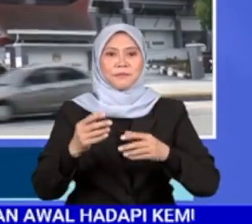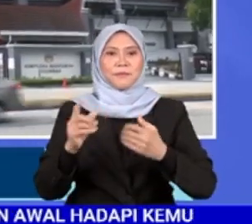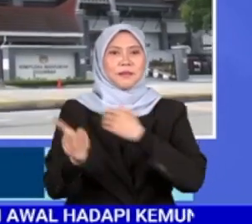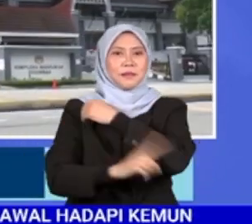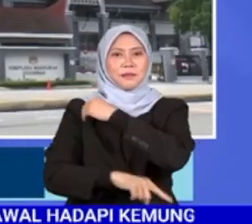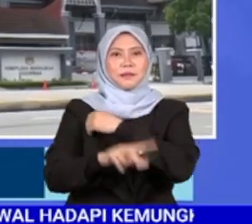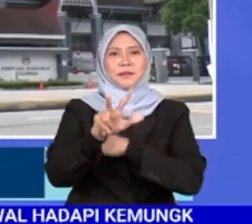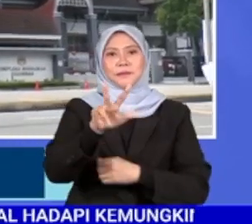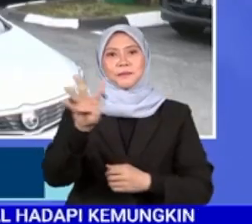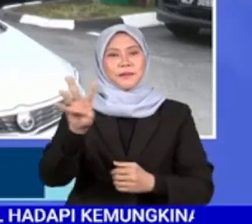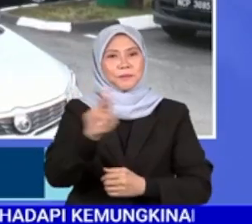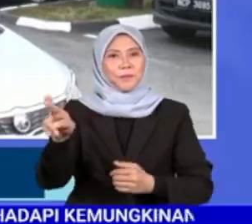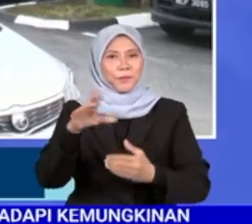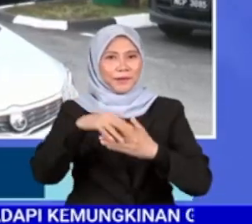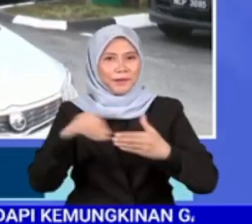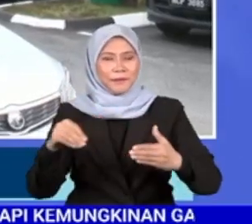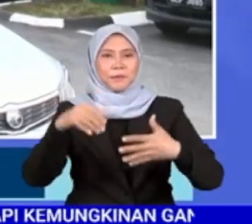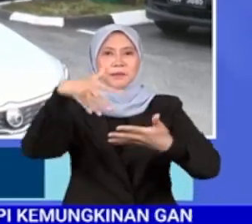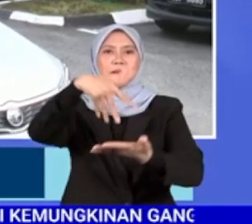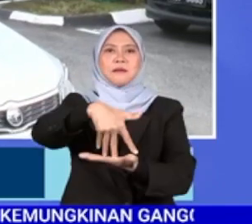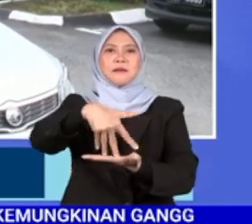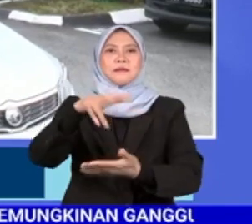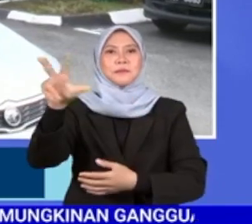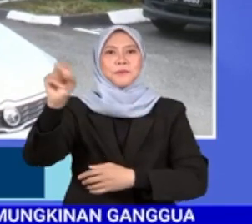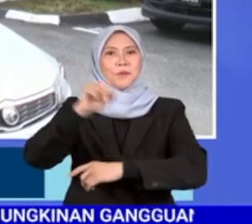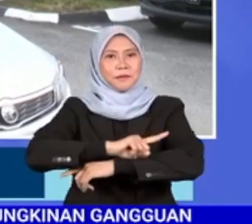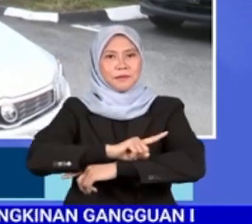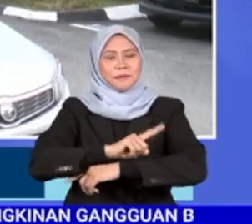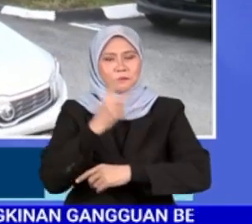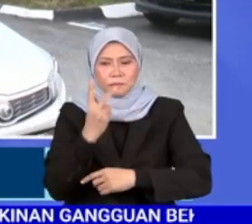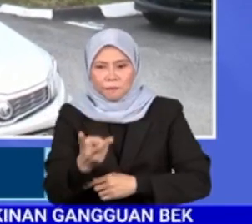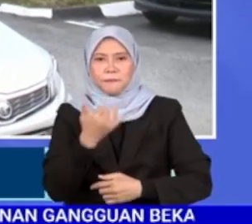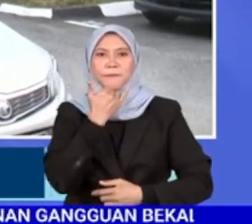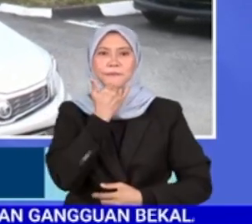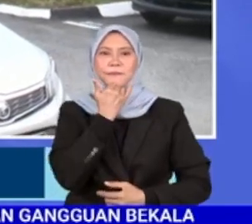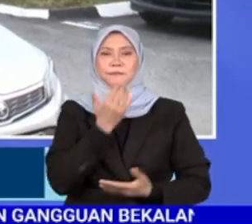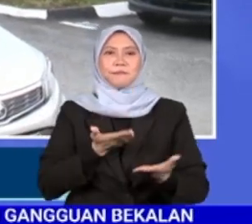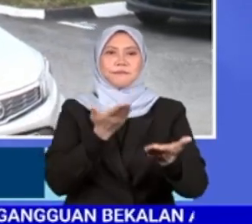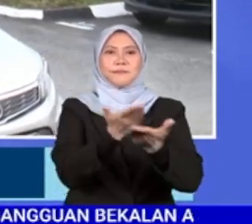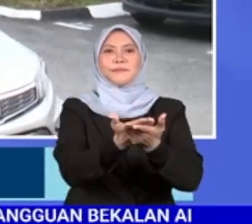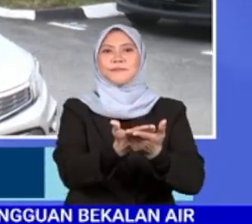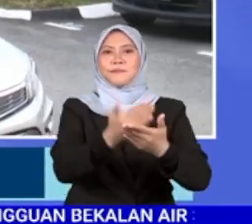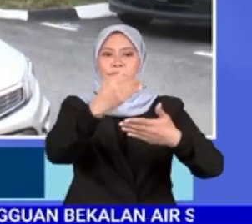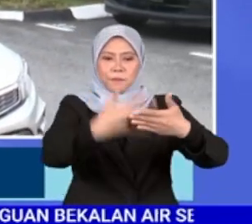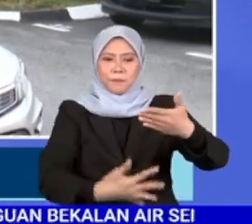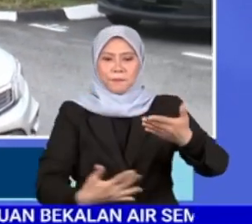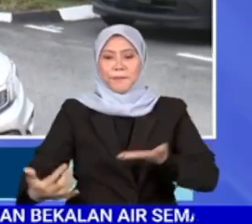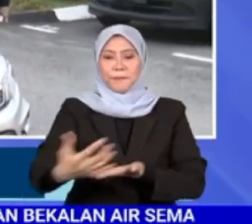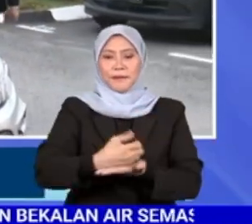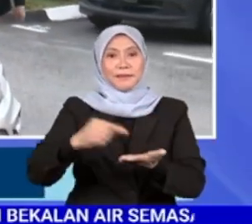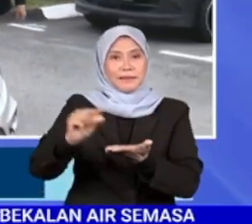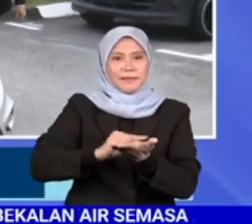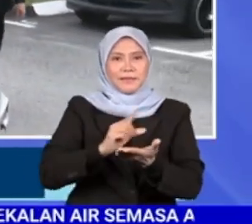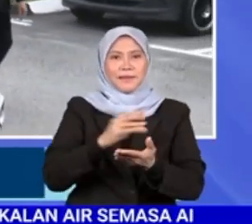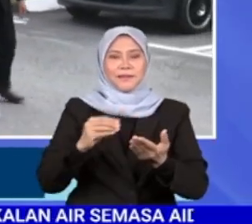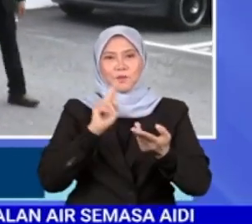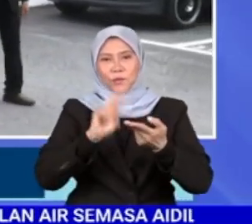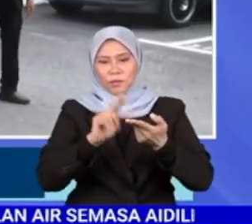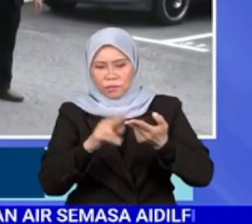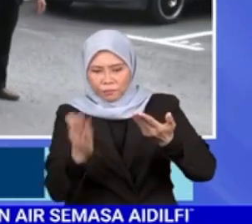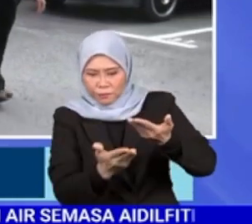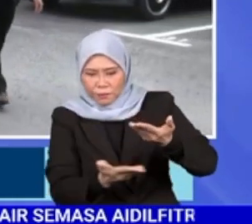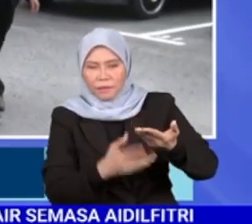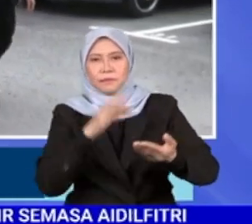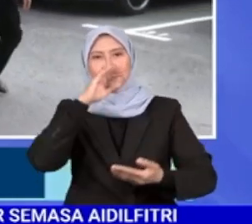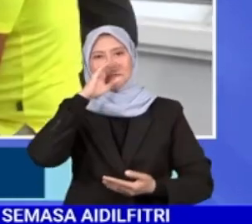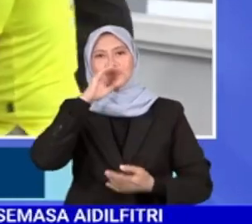didenda RM34,000 dan penjara 30 hari. Dia didapati bersalah mengemukakan penyata pendapatan dan dokumen sokongan palsu